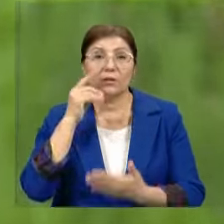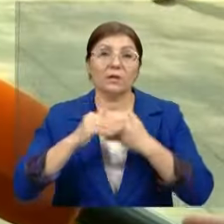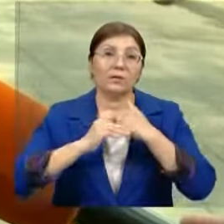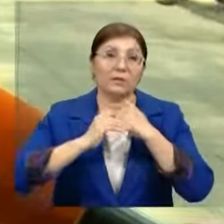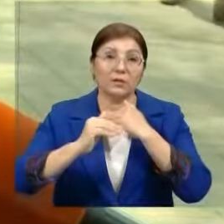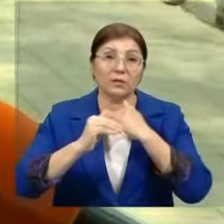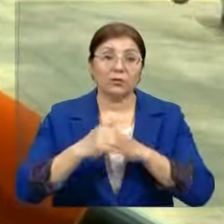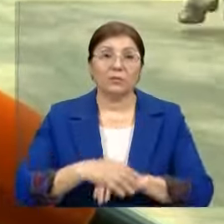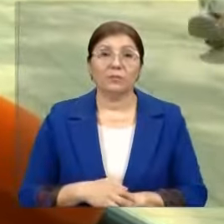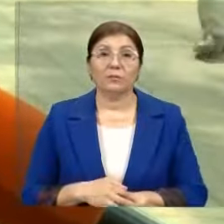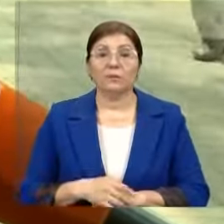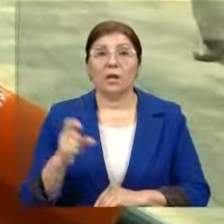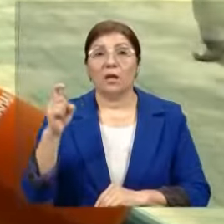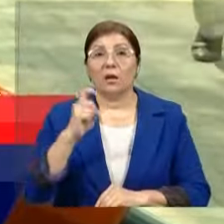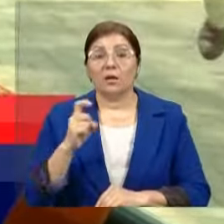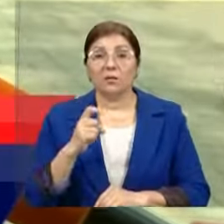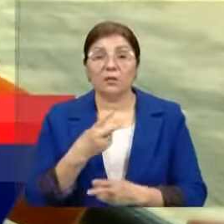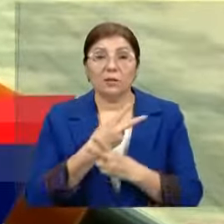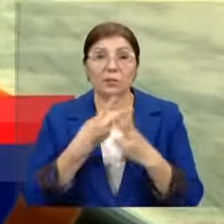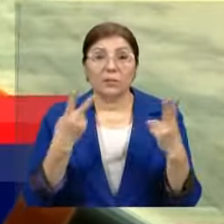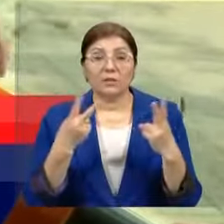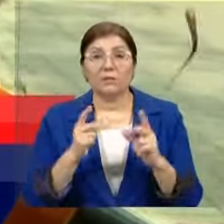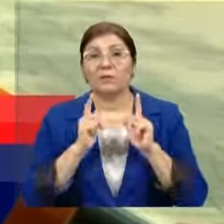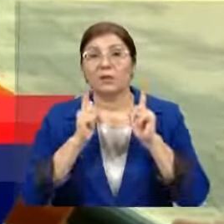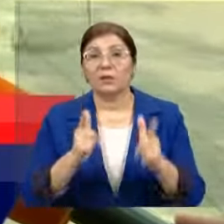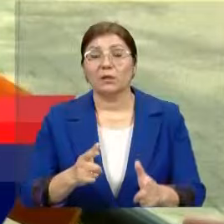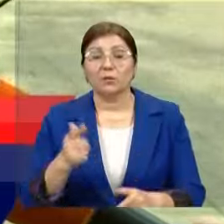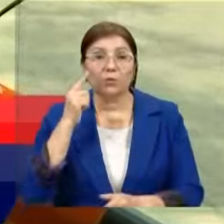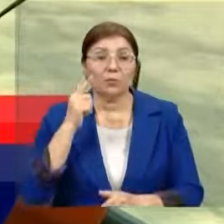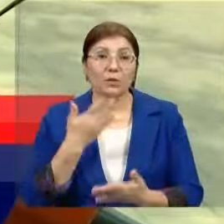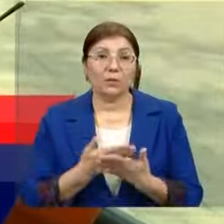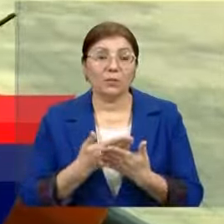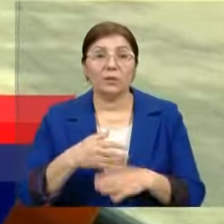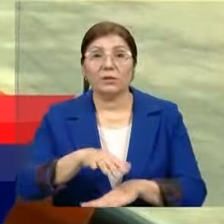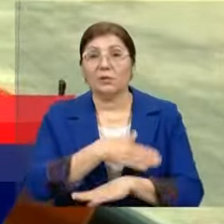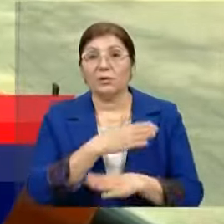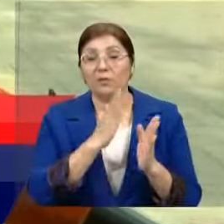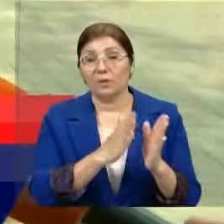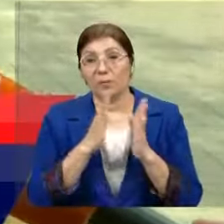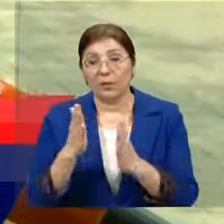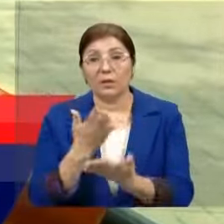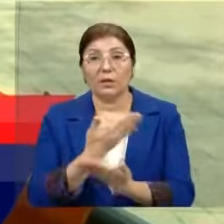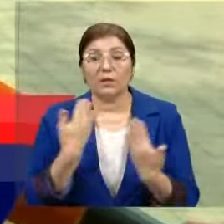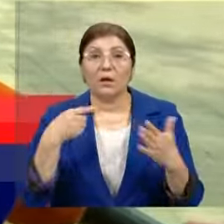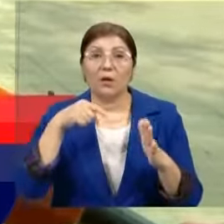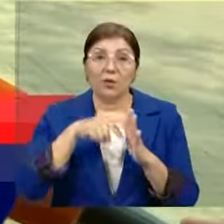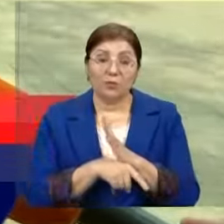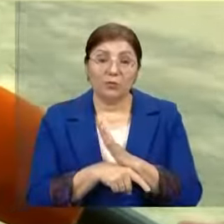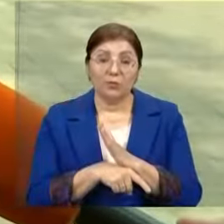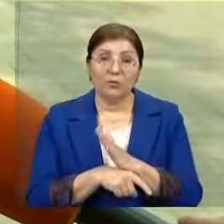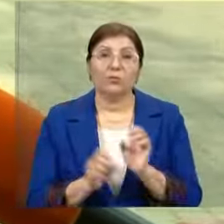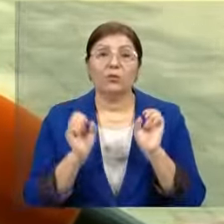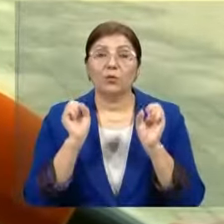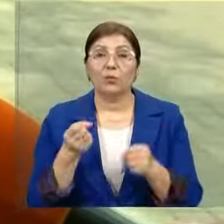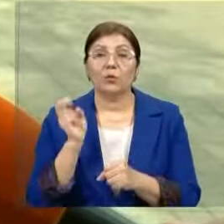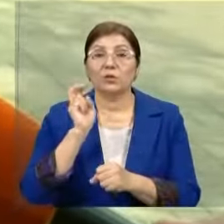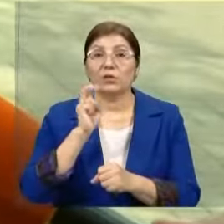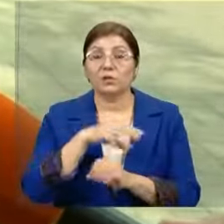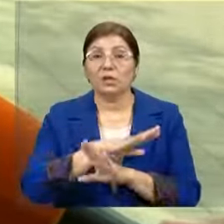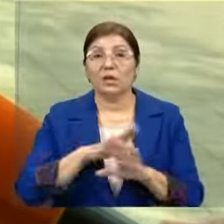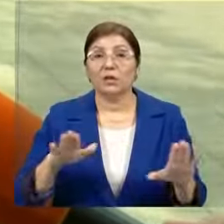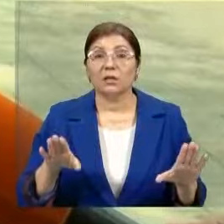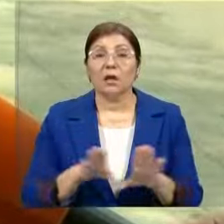территории. Знаете, хозяев судят по порогу. Я считаю, если на улице порядка нет, то внутрь можно и не заходить, понимаете? Это